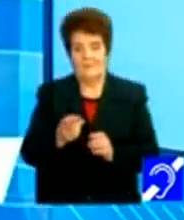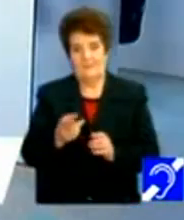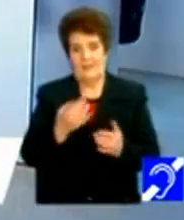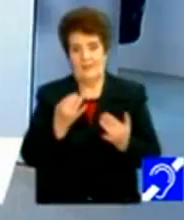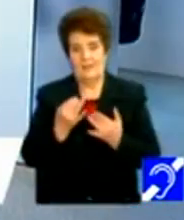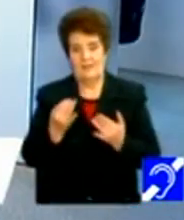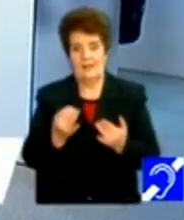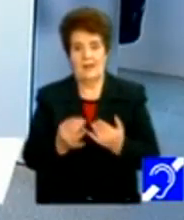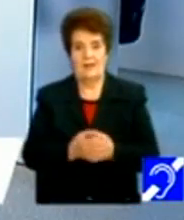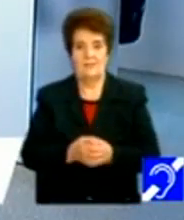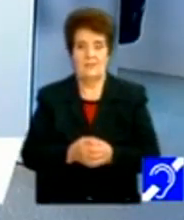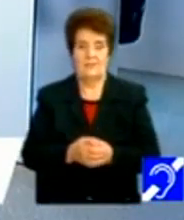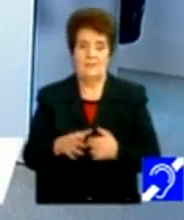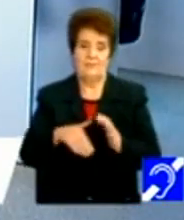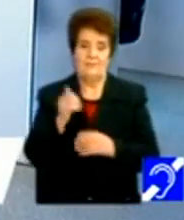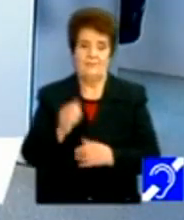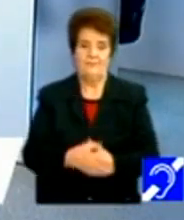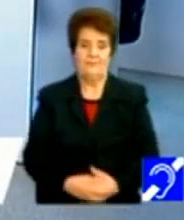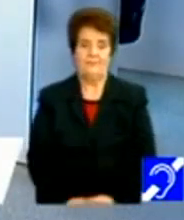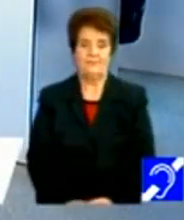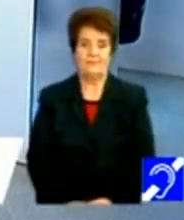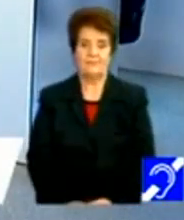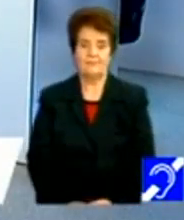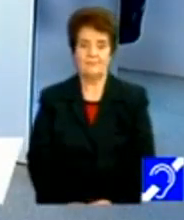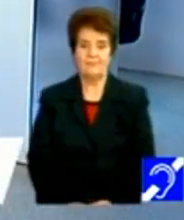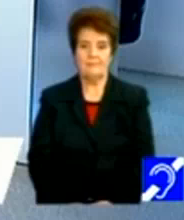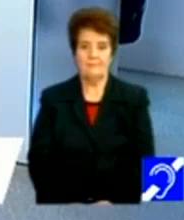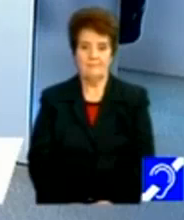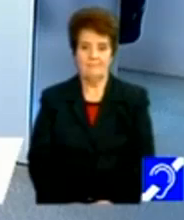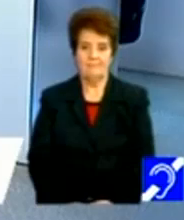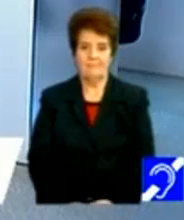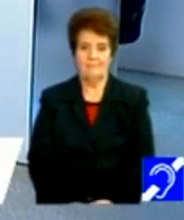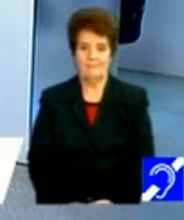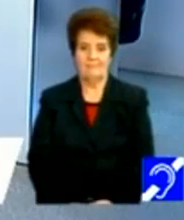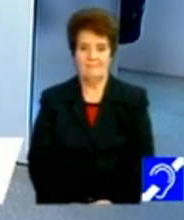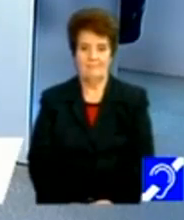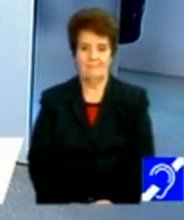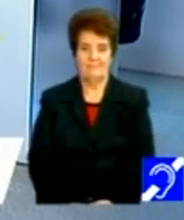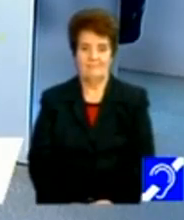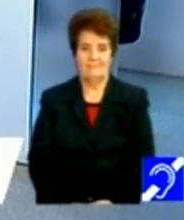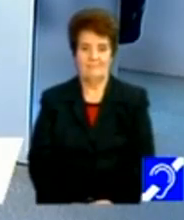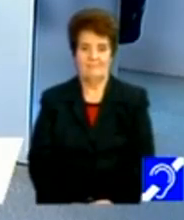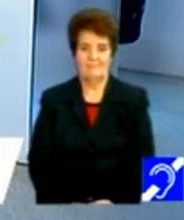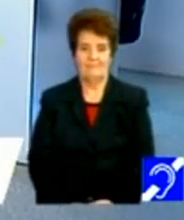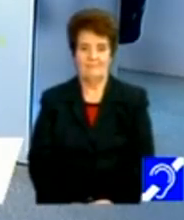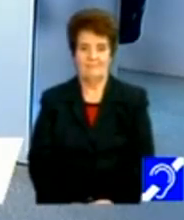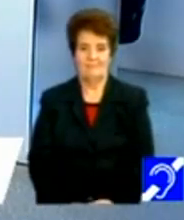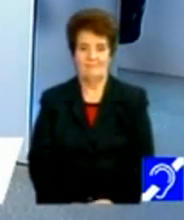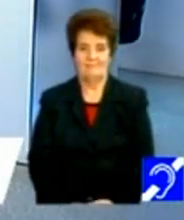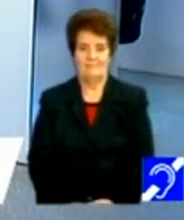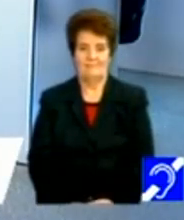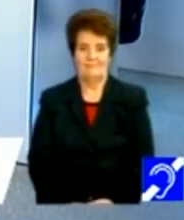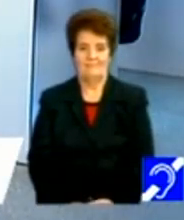și vă rog să trageți câte un bilețel cu privire la... Dar nu ne-ai spus și tragem. Acum nu se întrebă despre